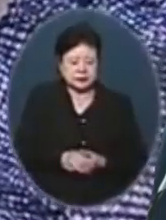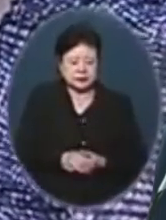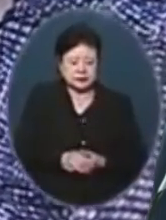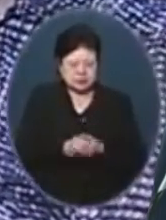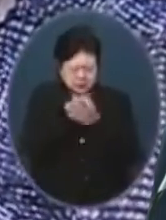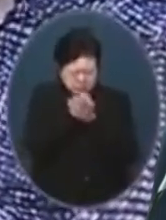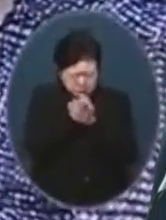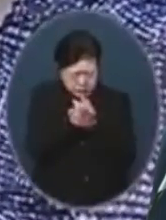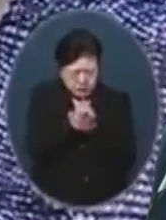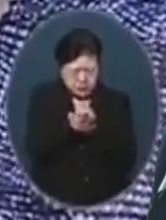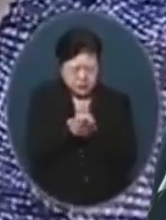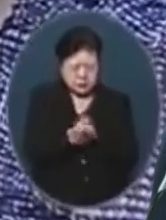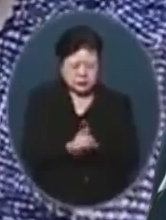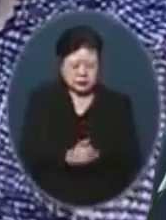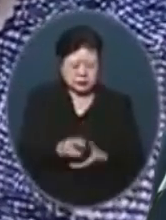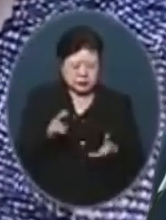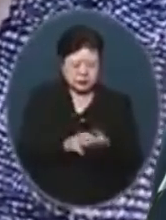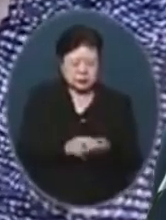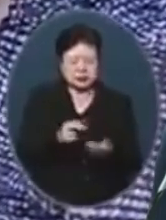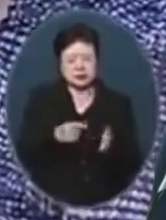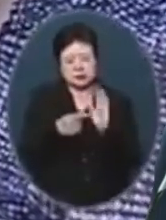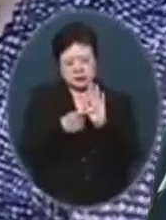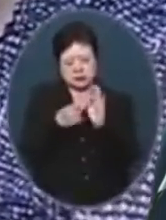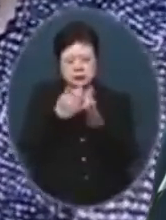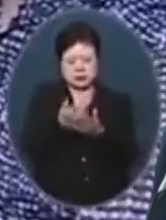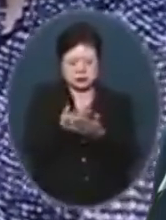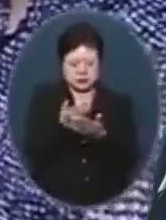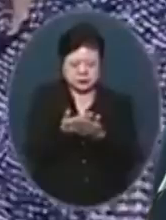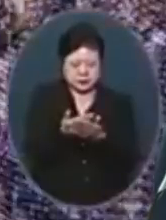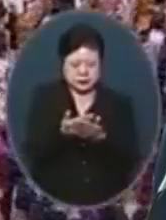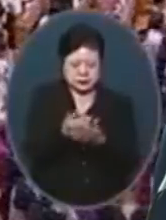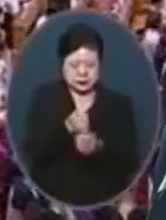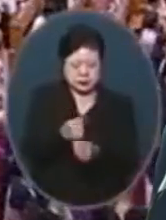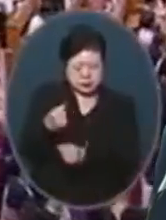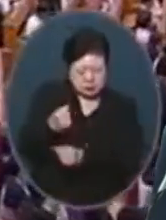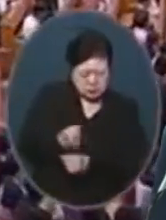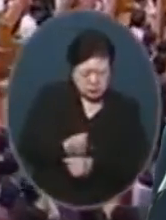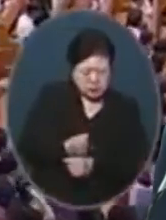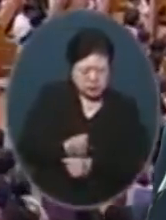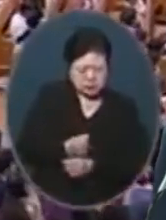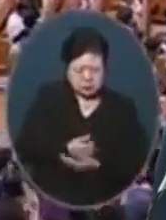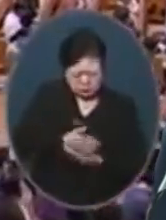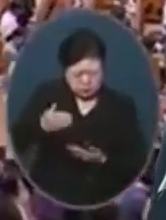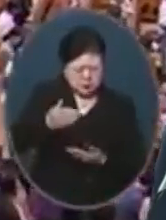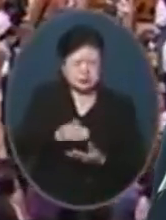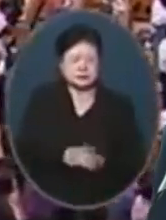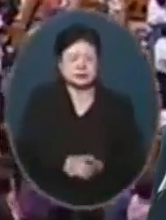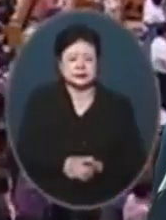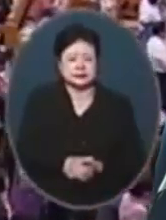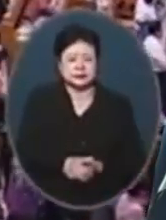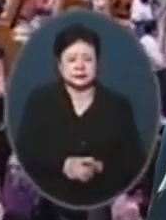기도한 역사를 나타내 주시옵소서. 수고하고 무거운 짐은 물러갈지어다.